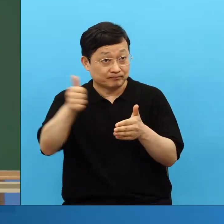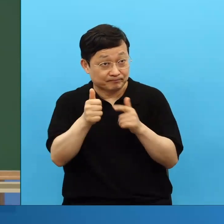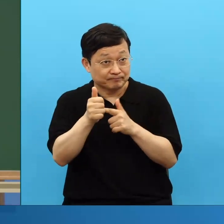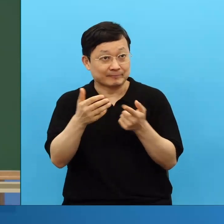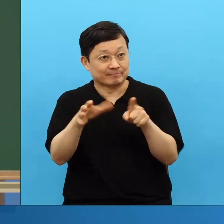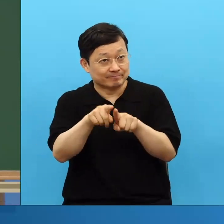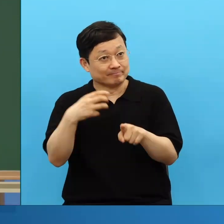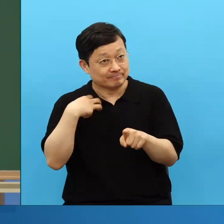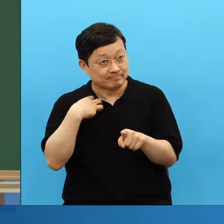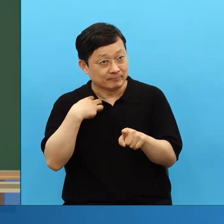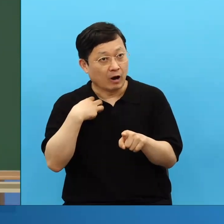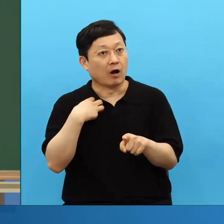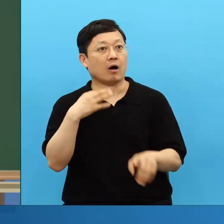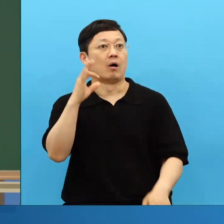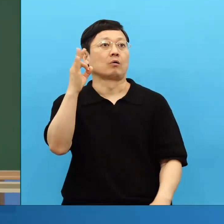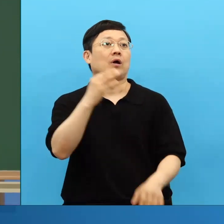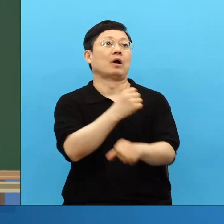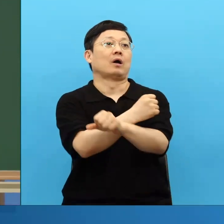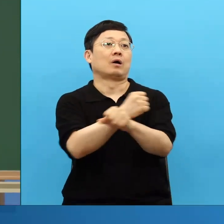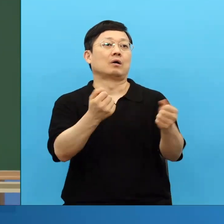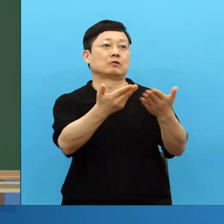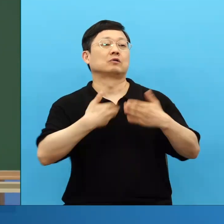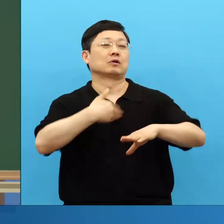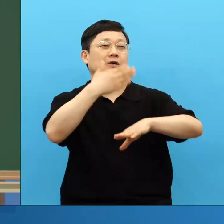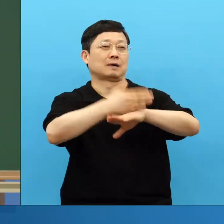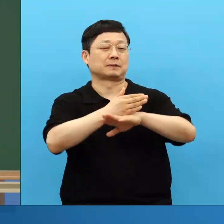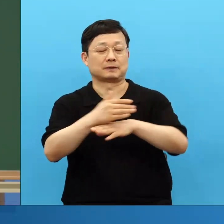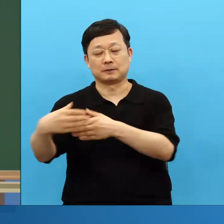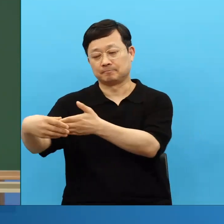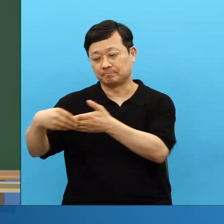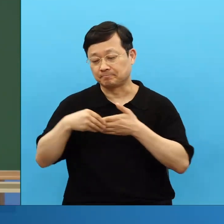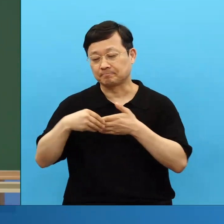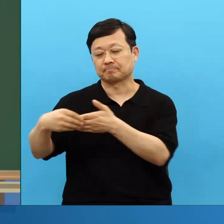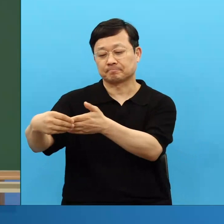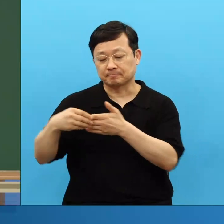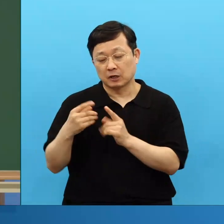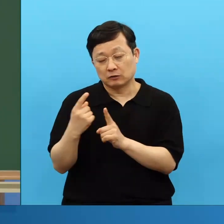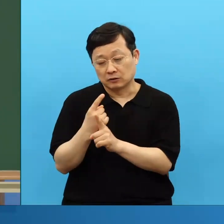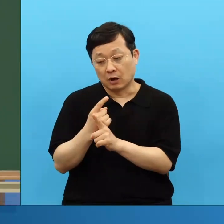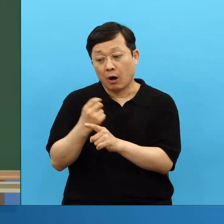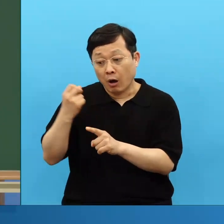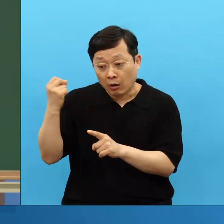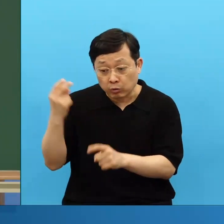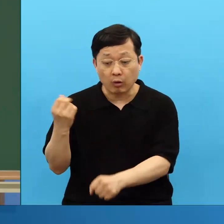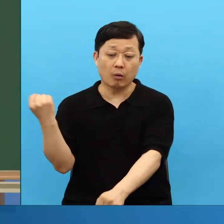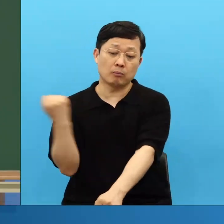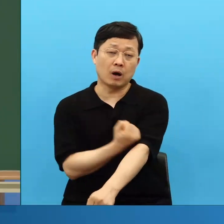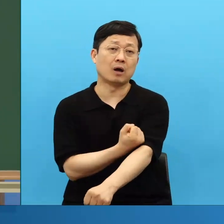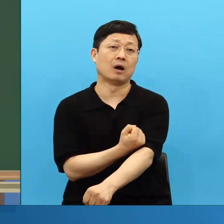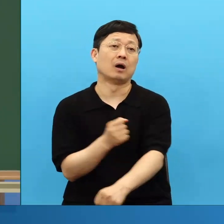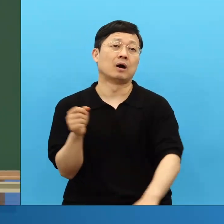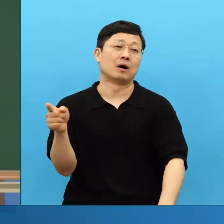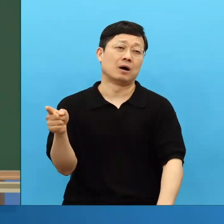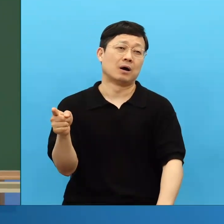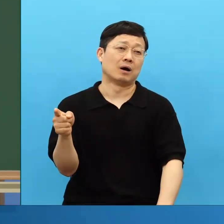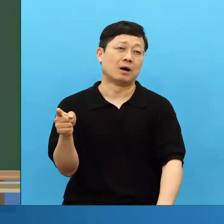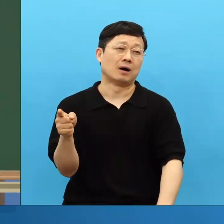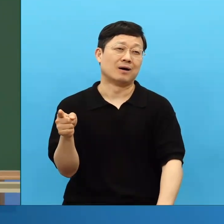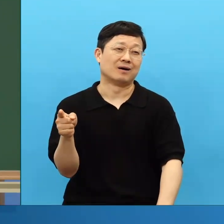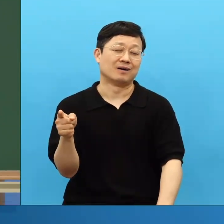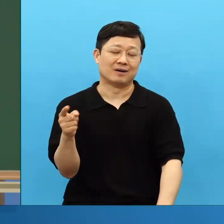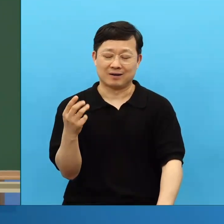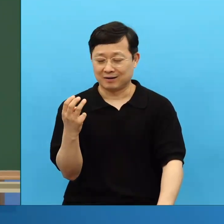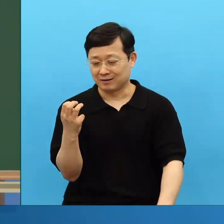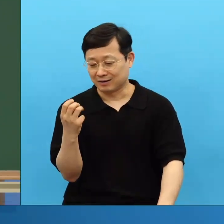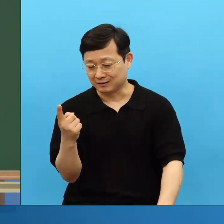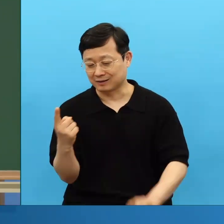친구가 3일 만에 또 잡혀갔어요. 그랬던 친구라 저하고는 그 친구가 31살 때 제가 만났고